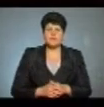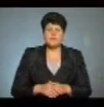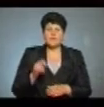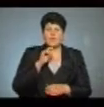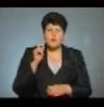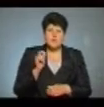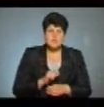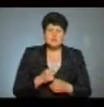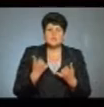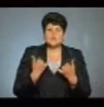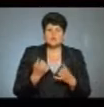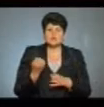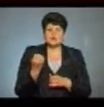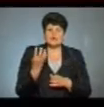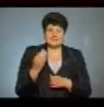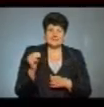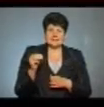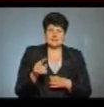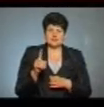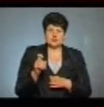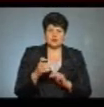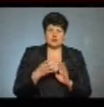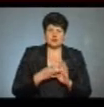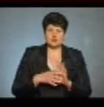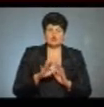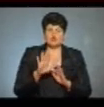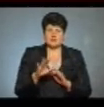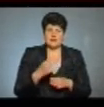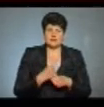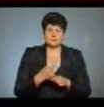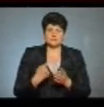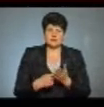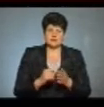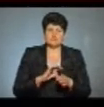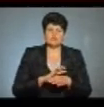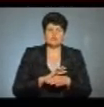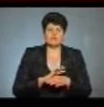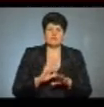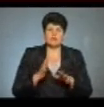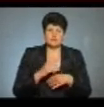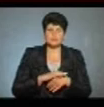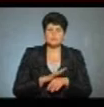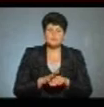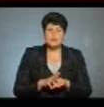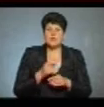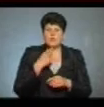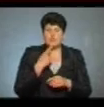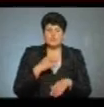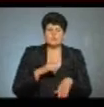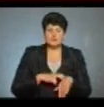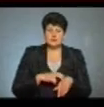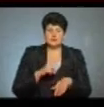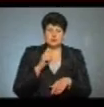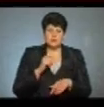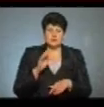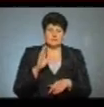на сьогодні у нас 14 195 лабораторно підтверджених випадків COVID-19. Як повідомив головний санітарний лікар України